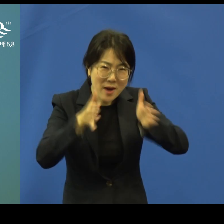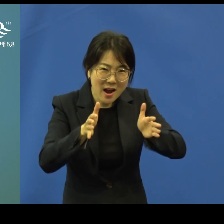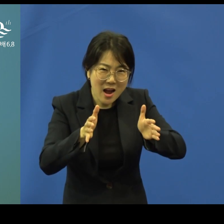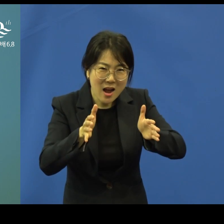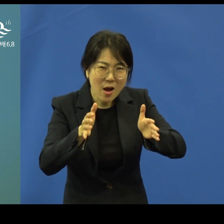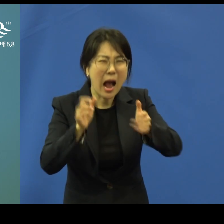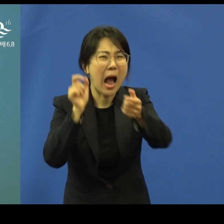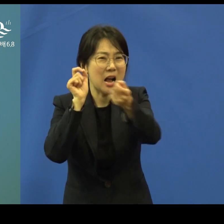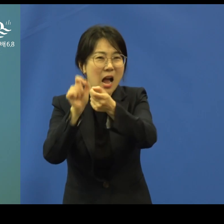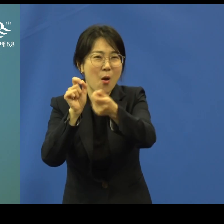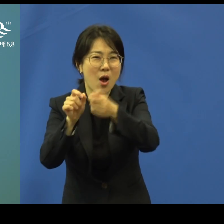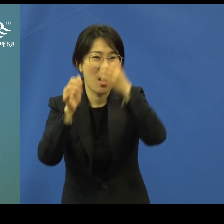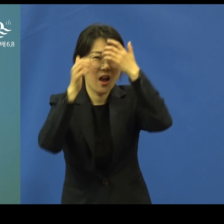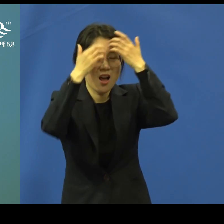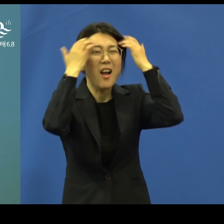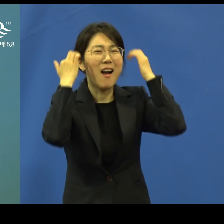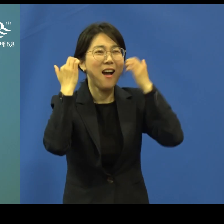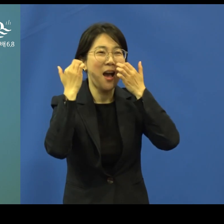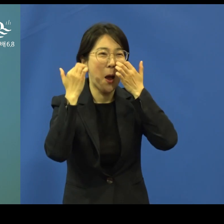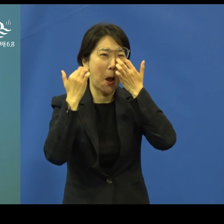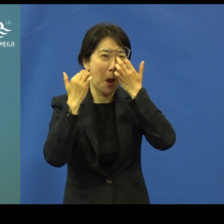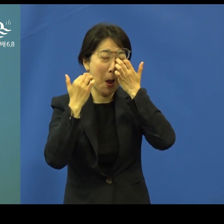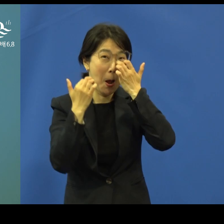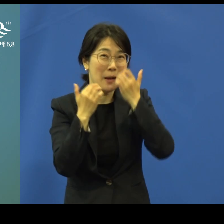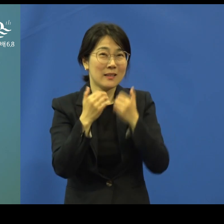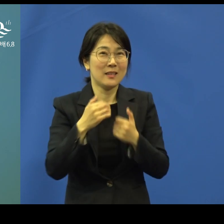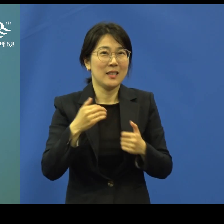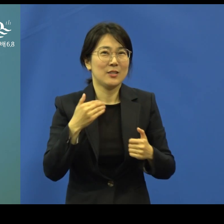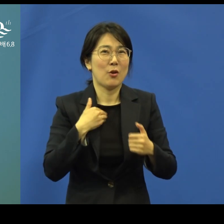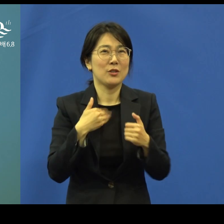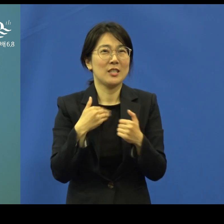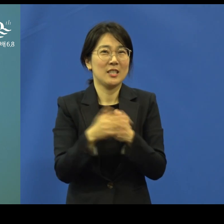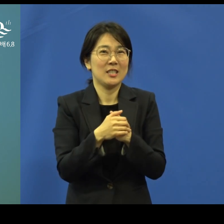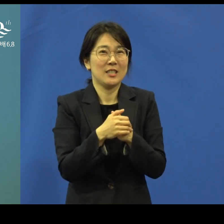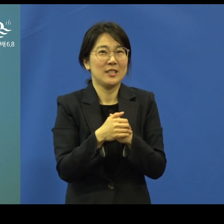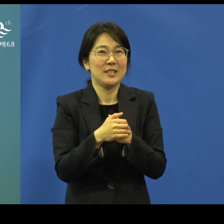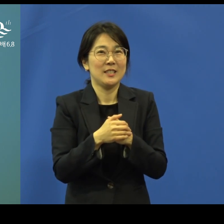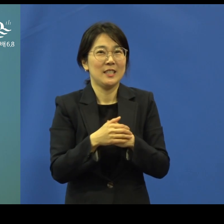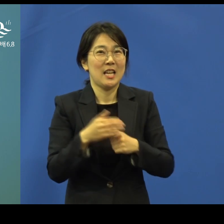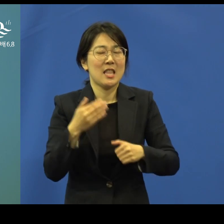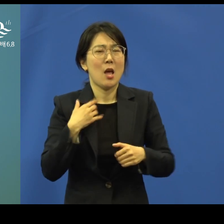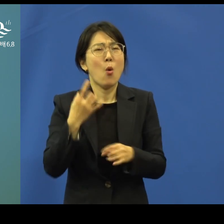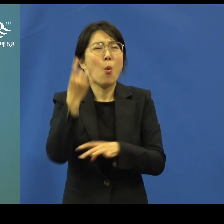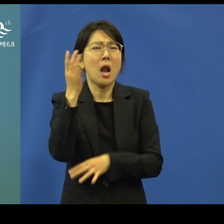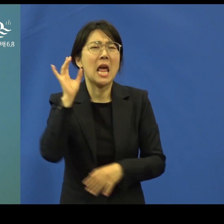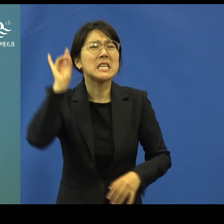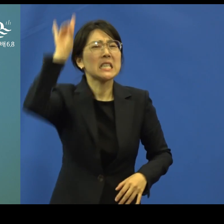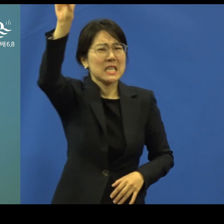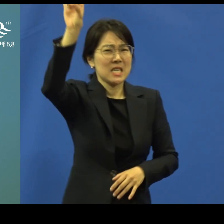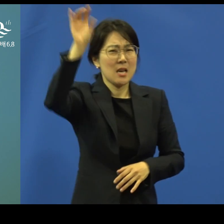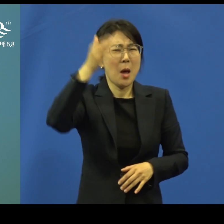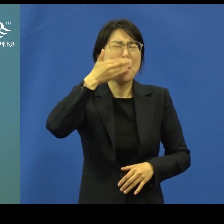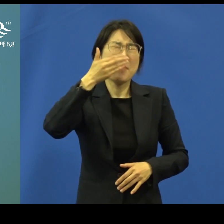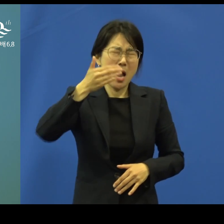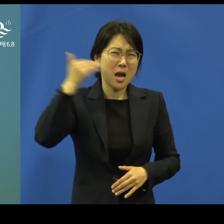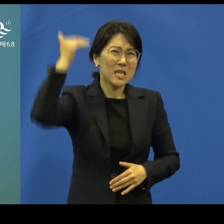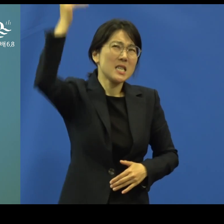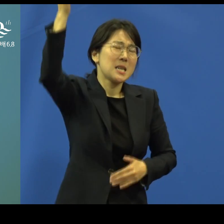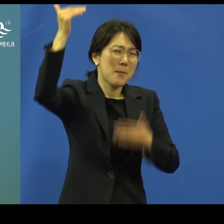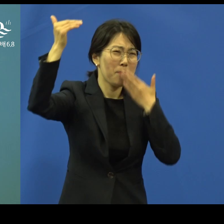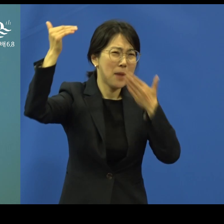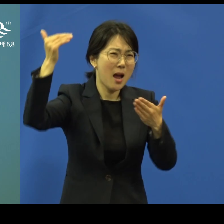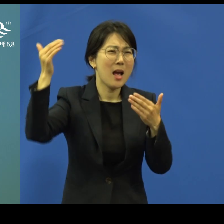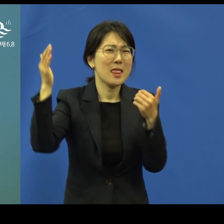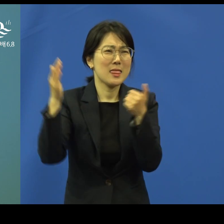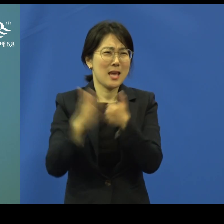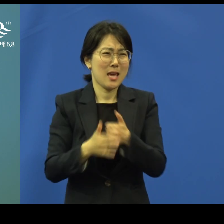전후에 많잖아요. 그래서 제가 자주 했던 얘기예요. 저는 DNA가 원래 키가 클 DNA인데 우리 어머니가 제